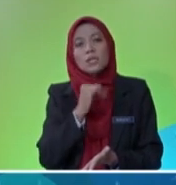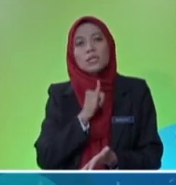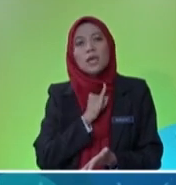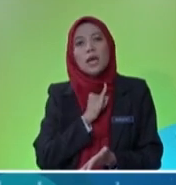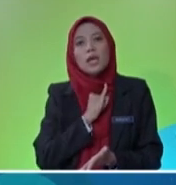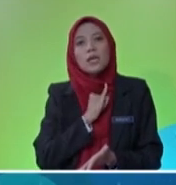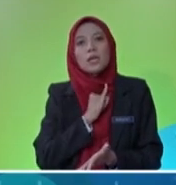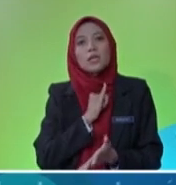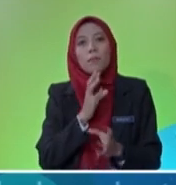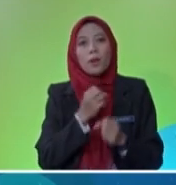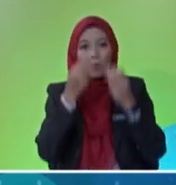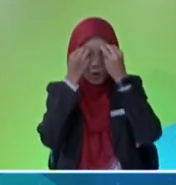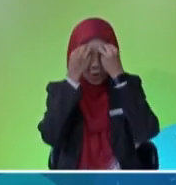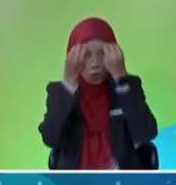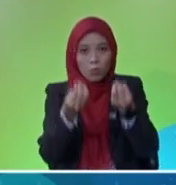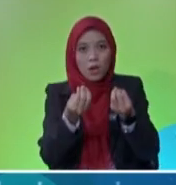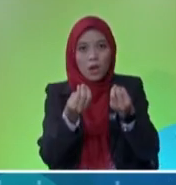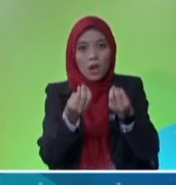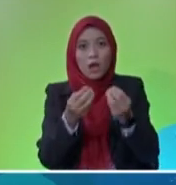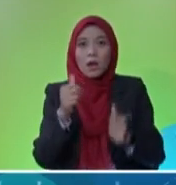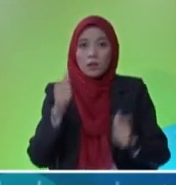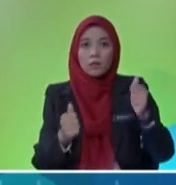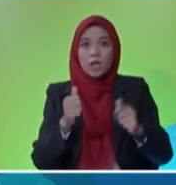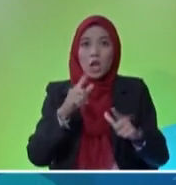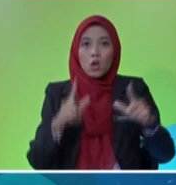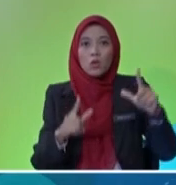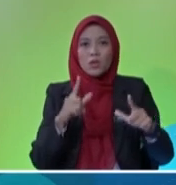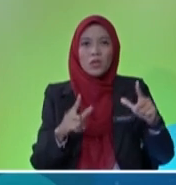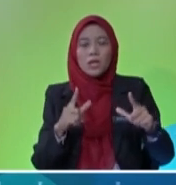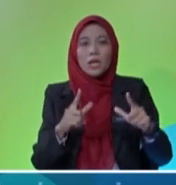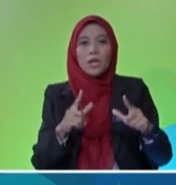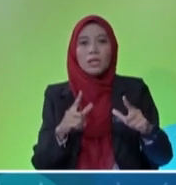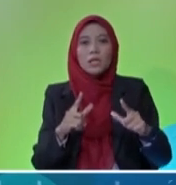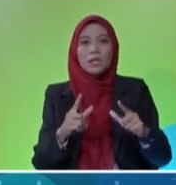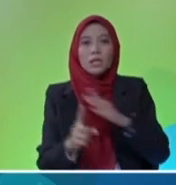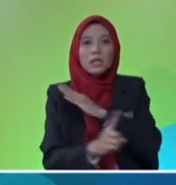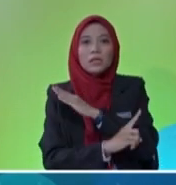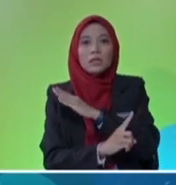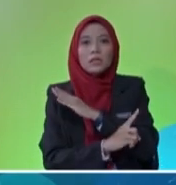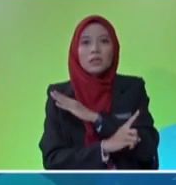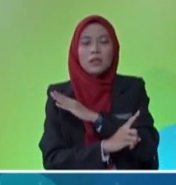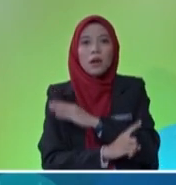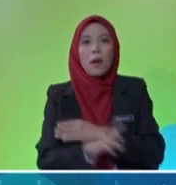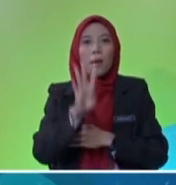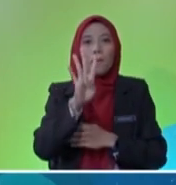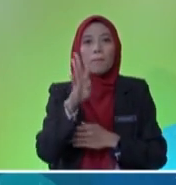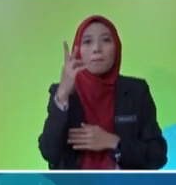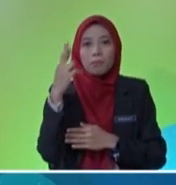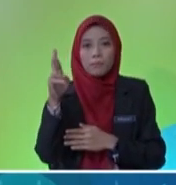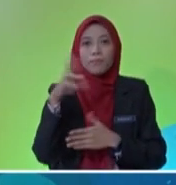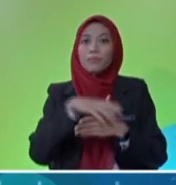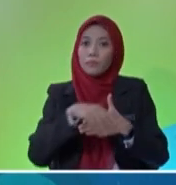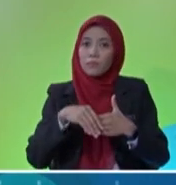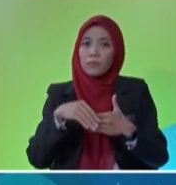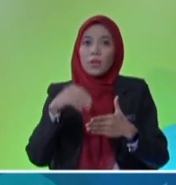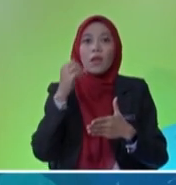pemandu Lori boleh dipilih p&b tidak kurang 4000 Ringgit dan tidak melebihi 10.000 Ringgit atau